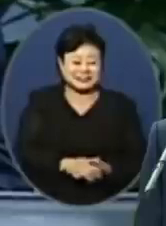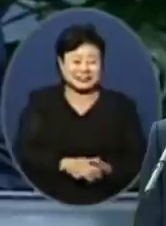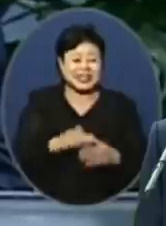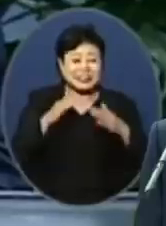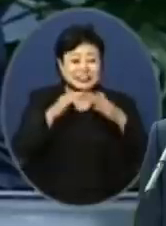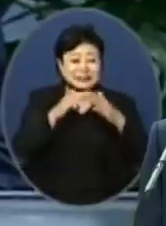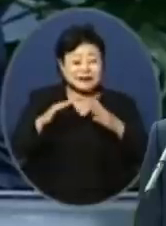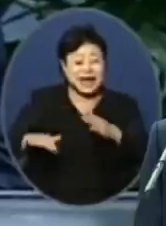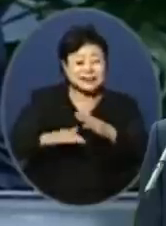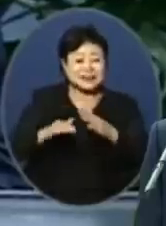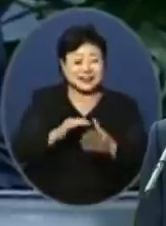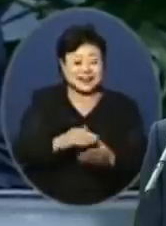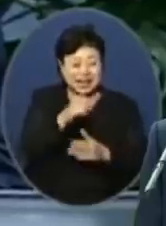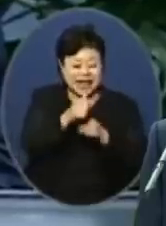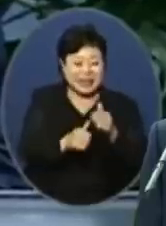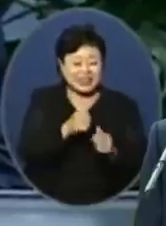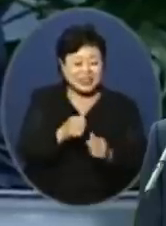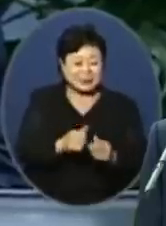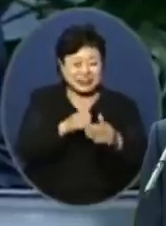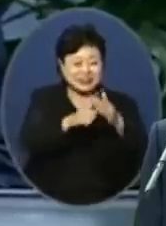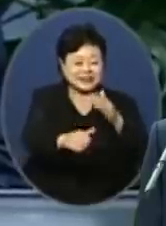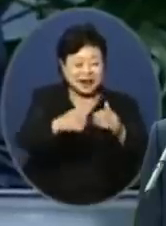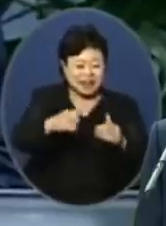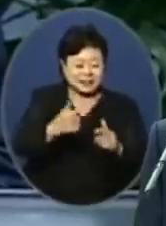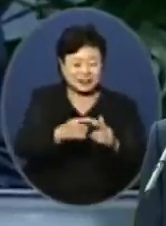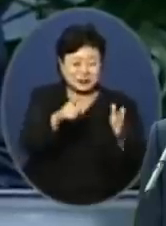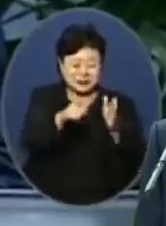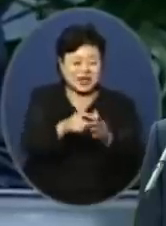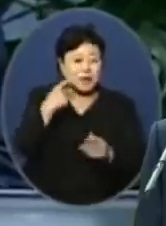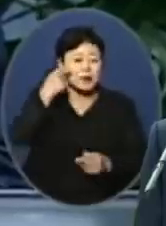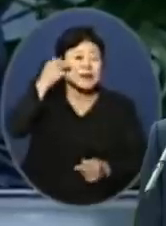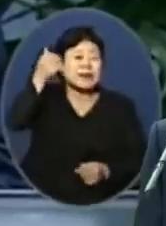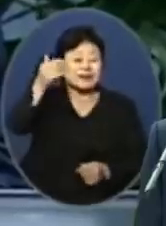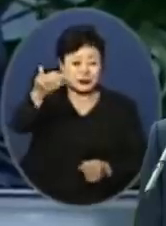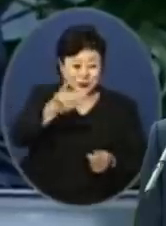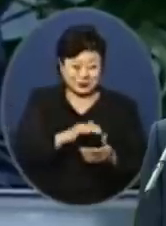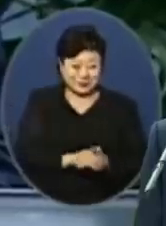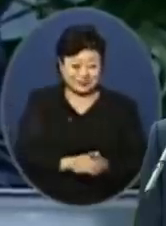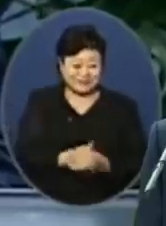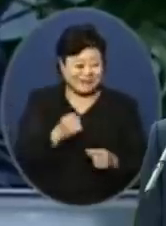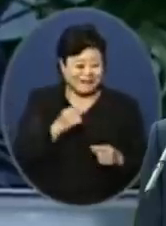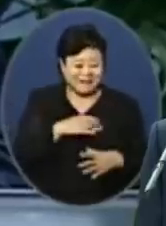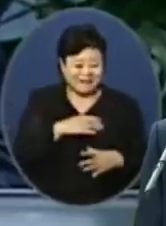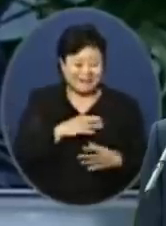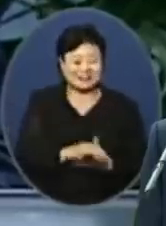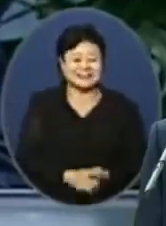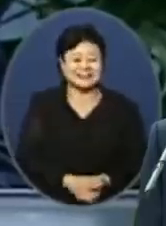집안에 하나님이 차에 들어가서 그 아들을 예수 믿게 만들어버린 것입니다.